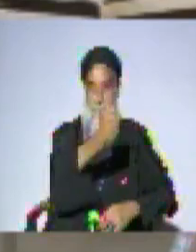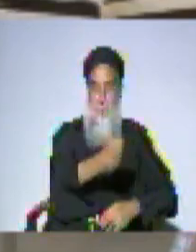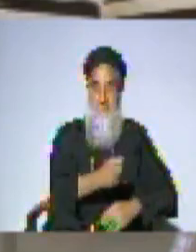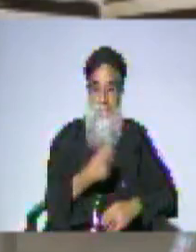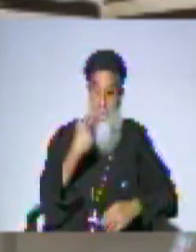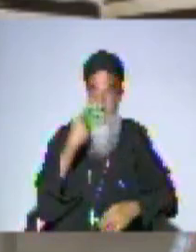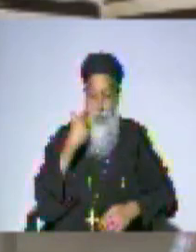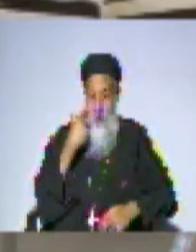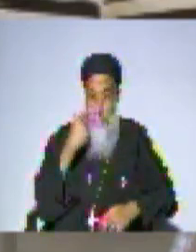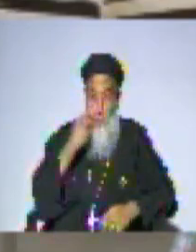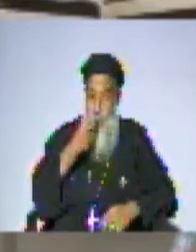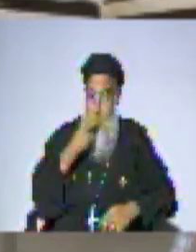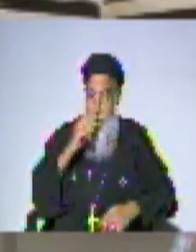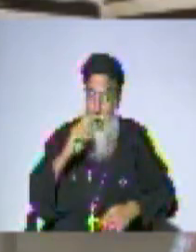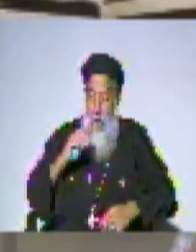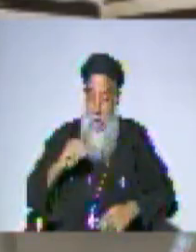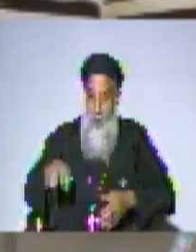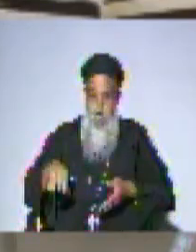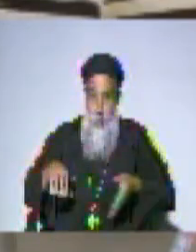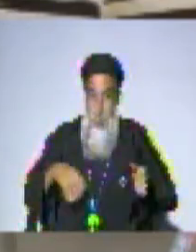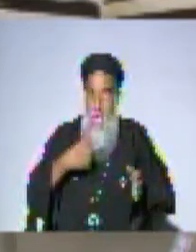بيشوف الكتابة يرمي الحجر،